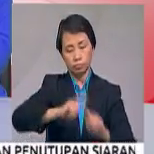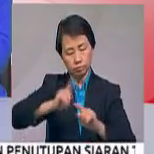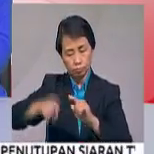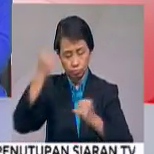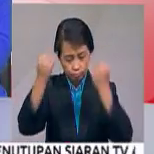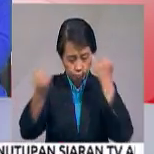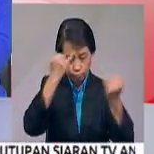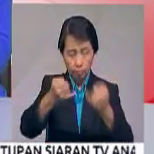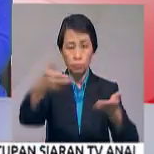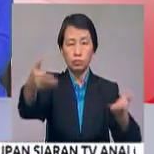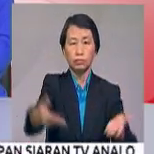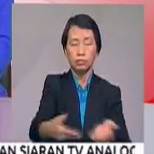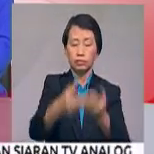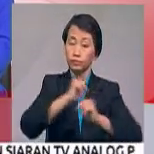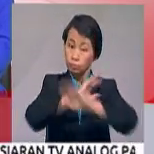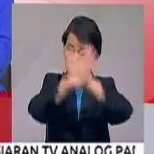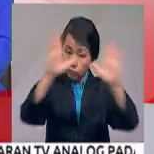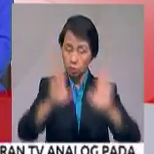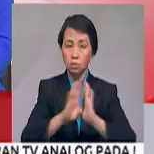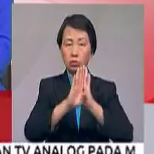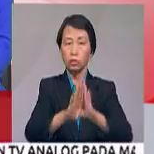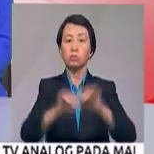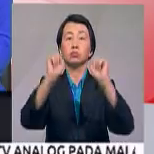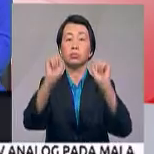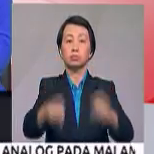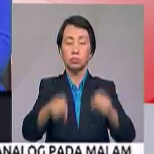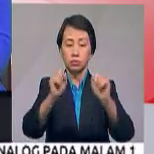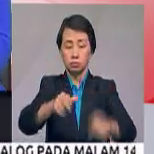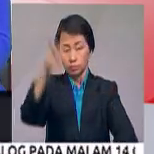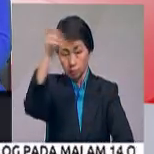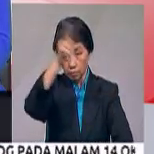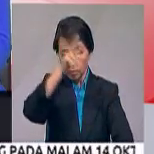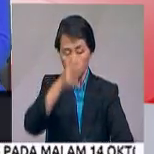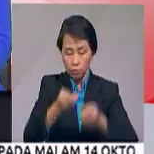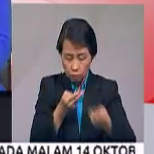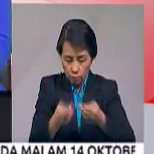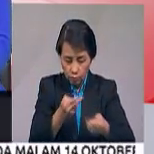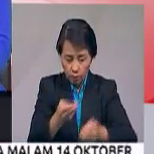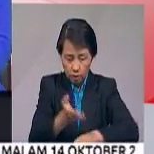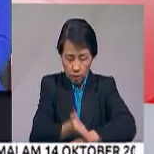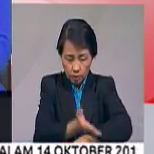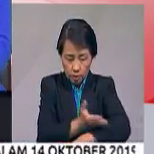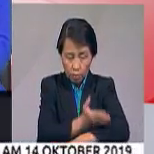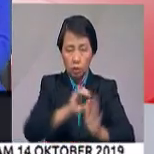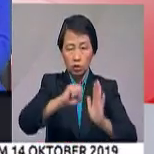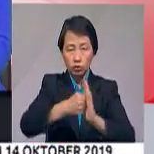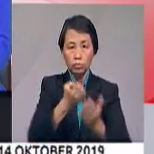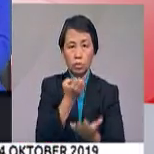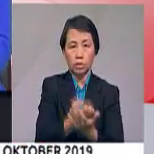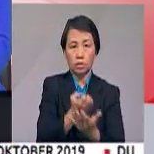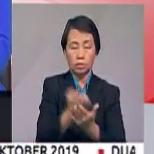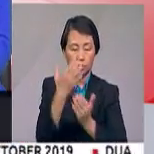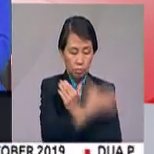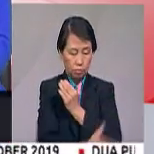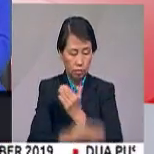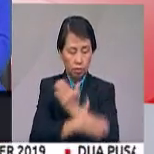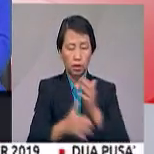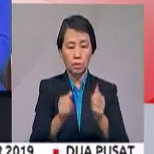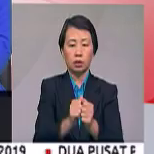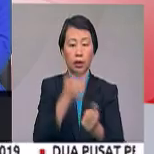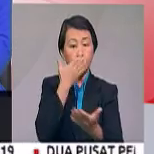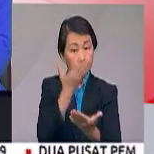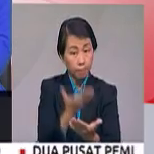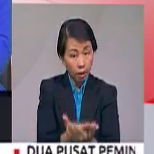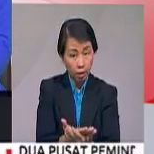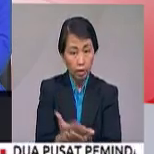inisiatif yang diperkenal jelas membuktikan keupayaan kerajaan mengurus dan mengembangkan sumber ekonomi negara dengan baik.